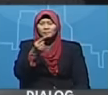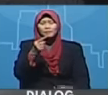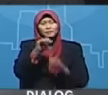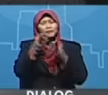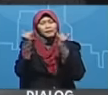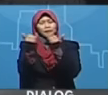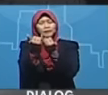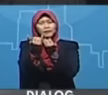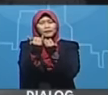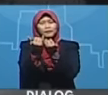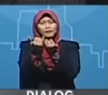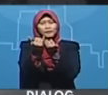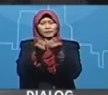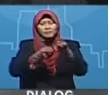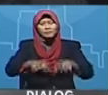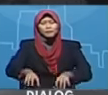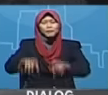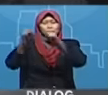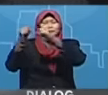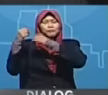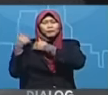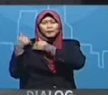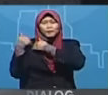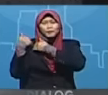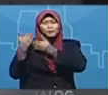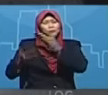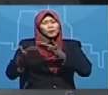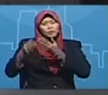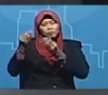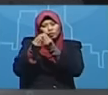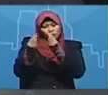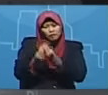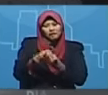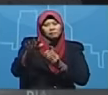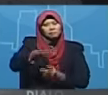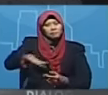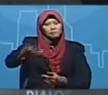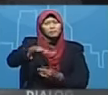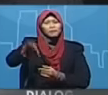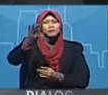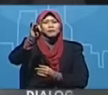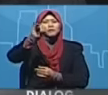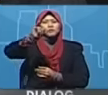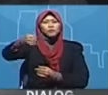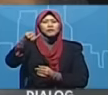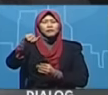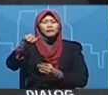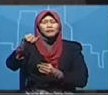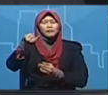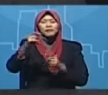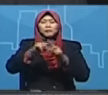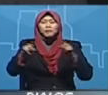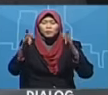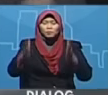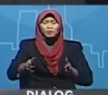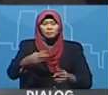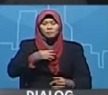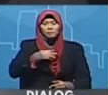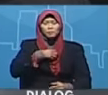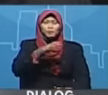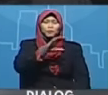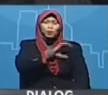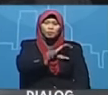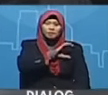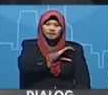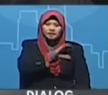penipuan ataupun kecuaian umrah ni sampai 8 juta contohnya. Tapi kalau yang buat report kepada PDRM,